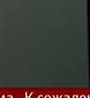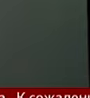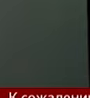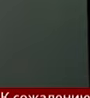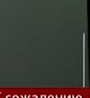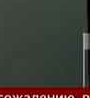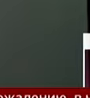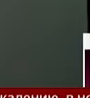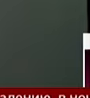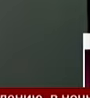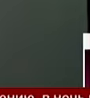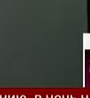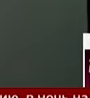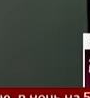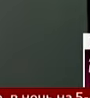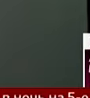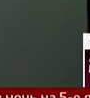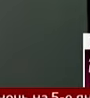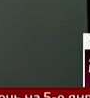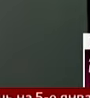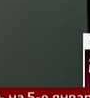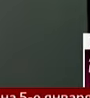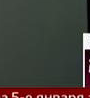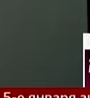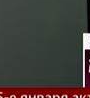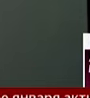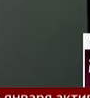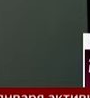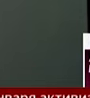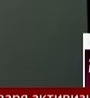сіздерді қазіргі болып отқан тәртіпсіздікке байланысты